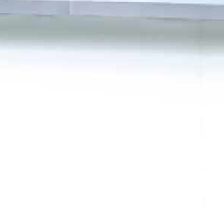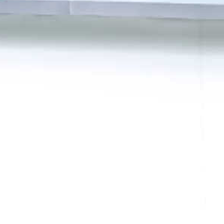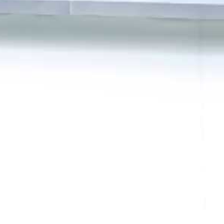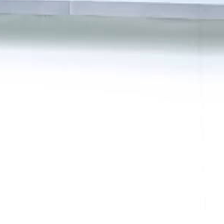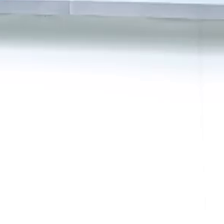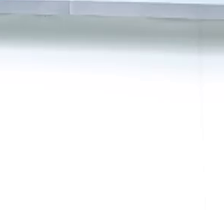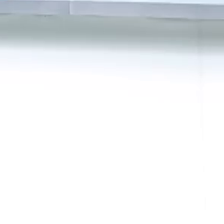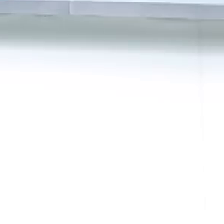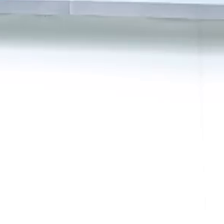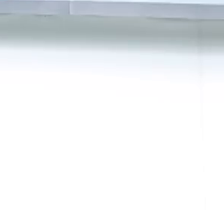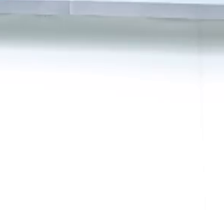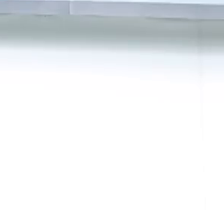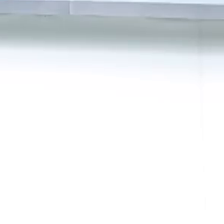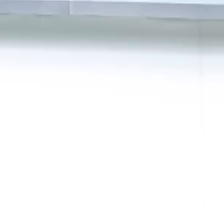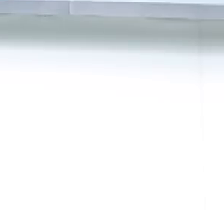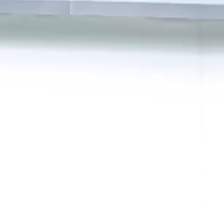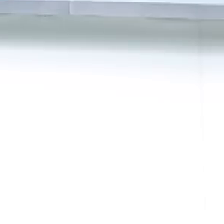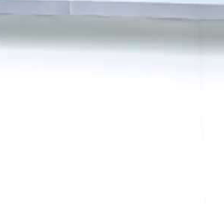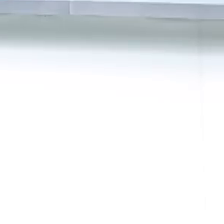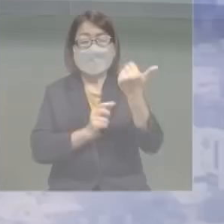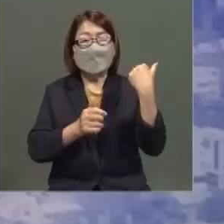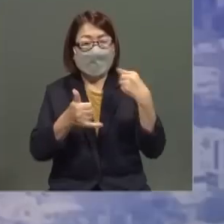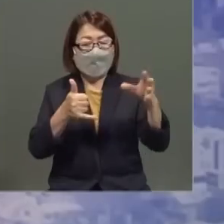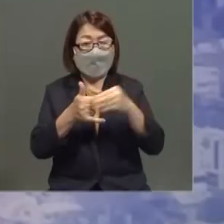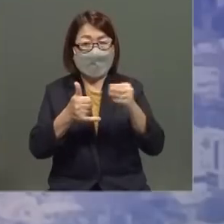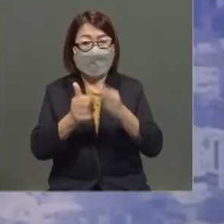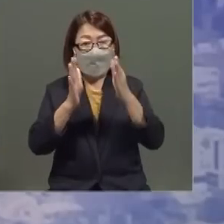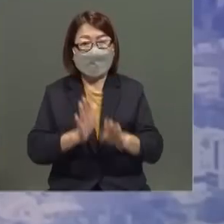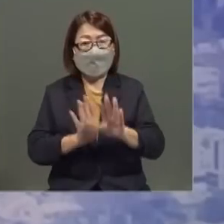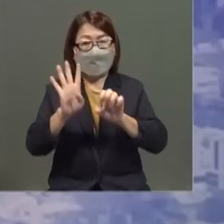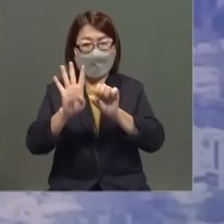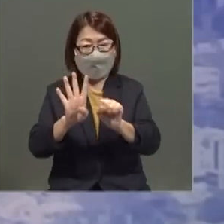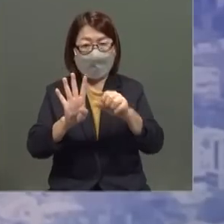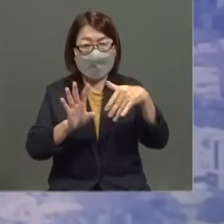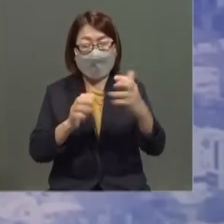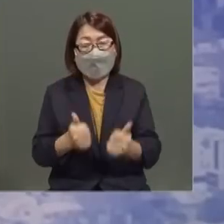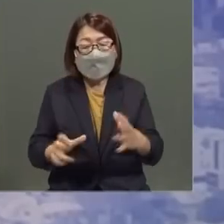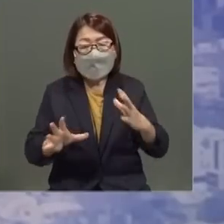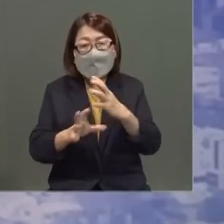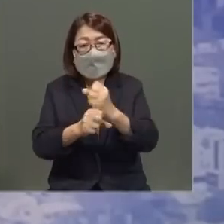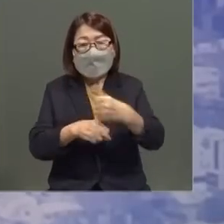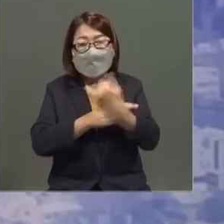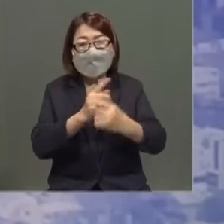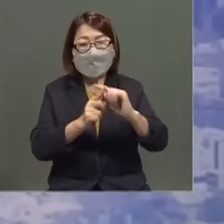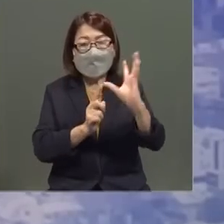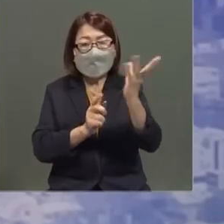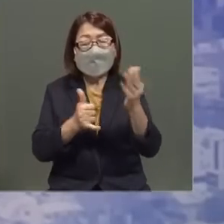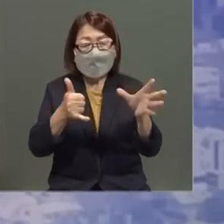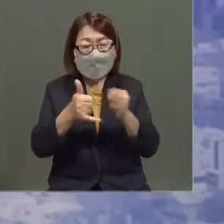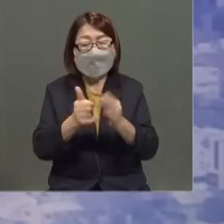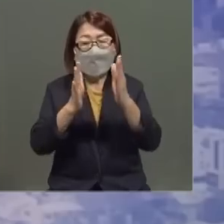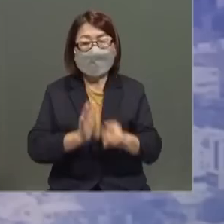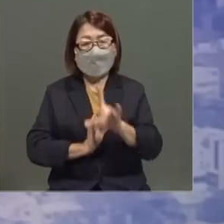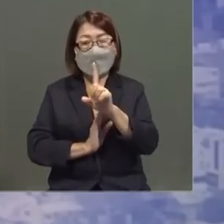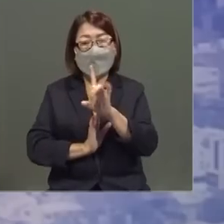ลัสเตอร์โรงงานนี่แหละครับเพราะฉะนั้นวันนี้นะฮะคุณผู้ชมท่านไหนเป็นผู้ประกอบการทำธุรกิจโรงง